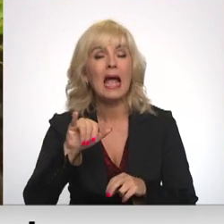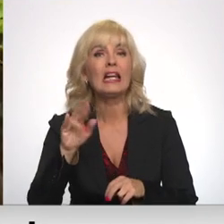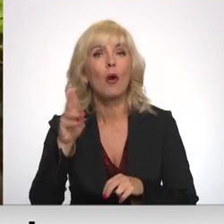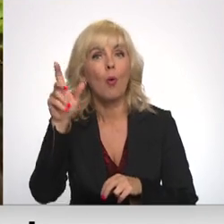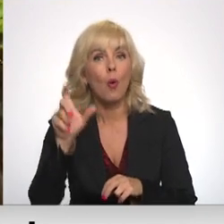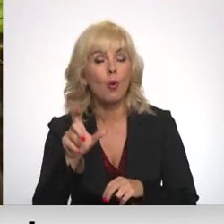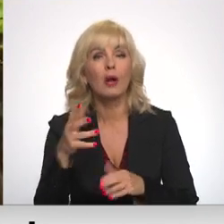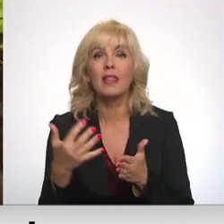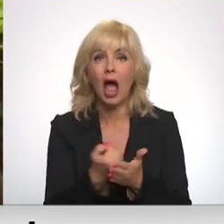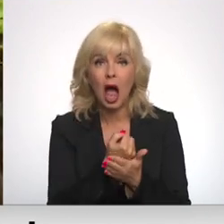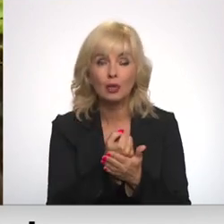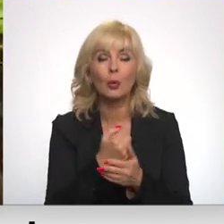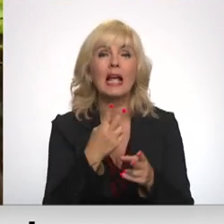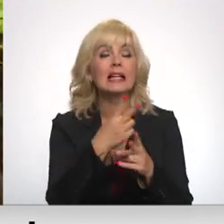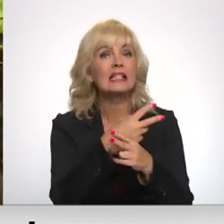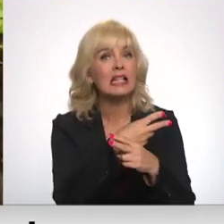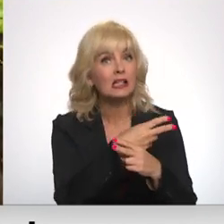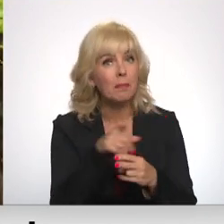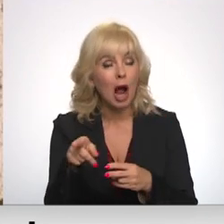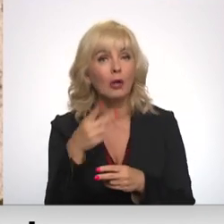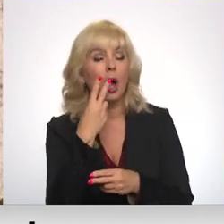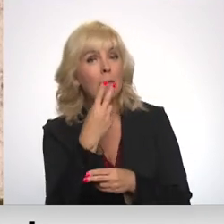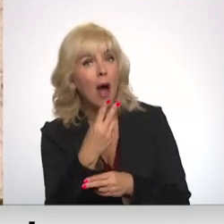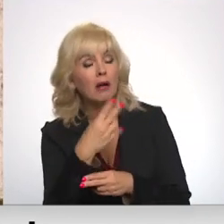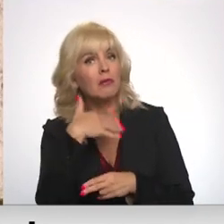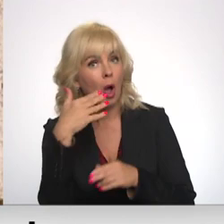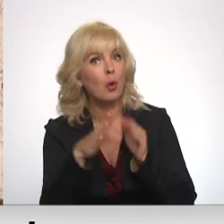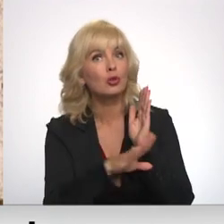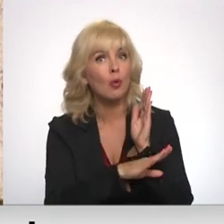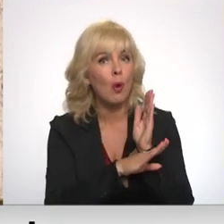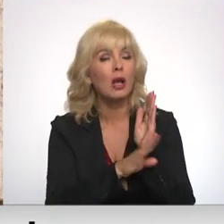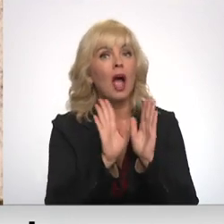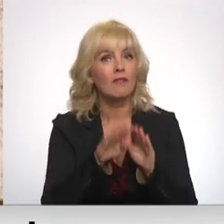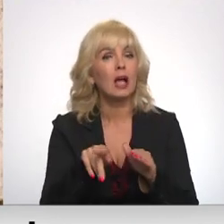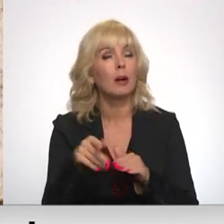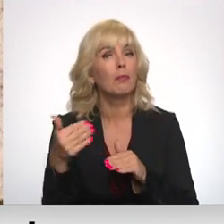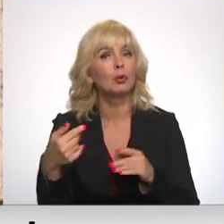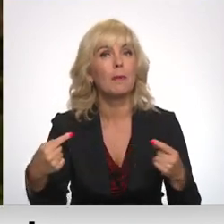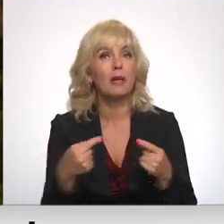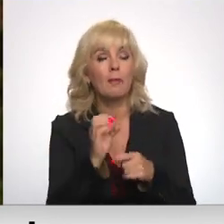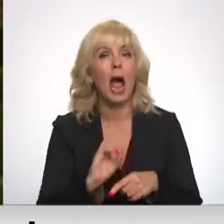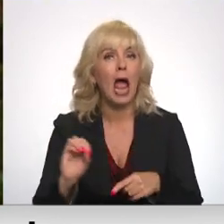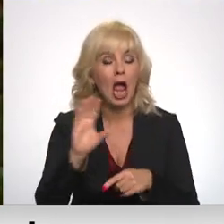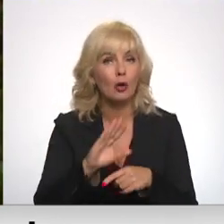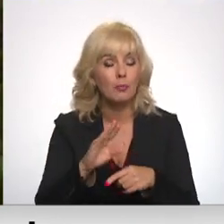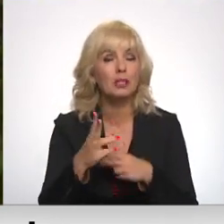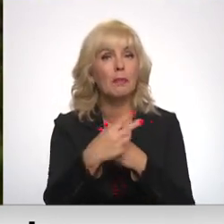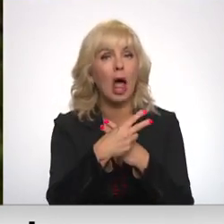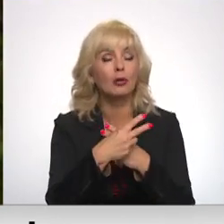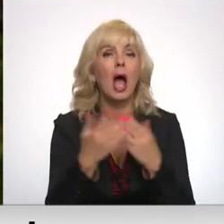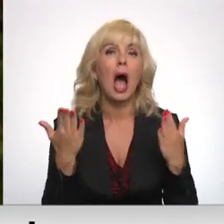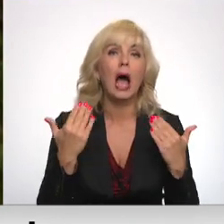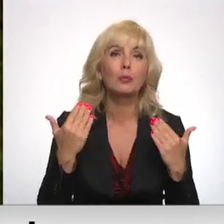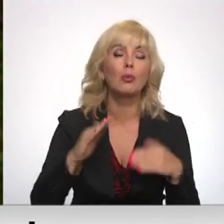gan neatrod pašus sikspārņus, bet norāda uz daudziem kokiem, kas varētu būt piemēroti Eiropas plataušu atpūtai dienas